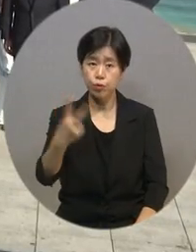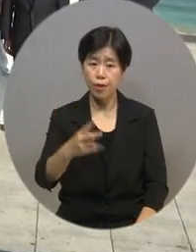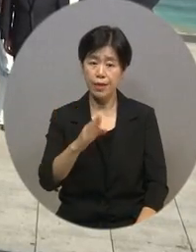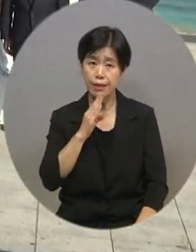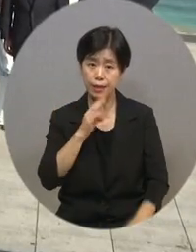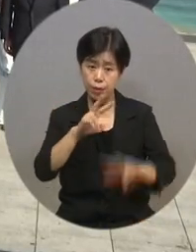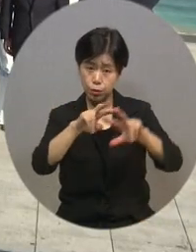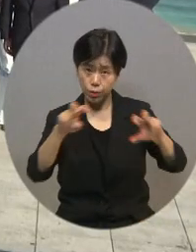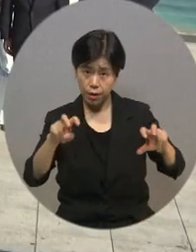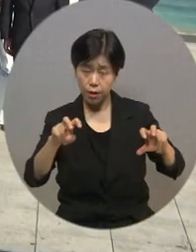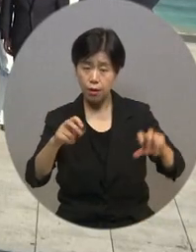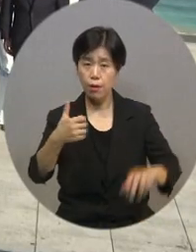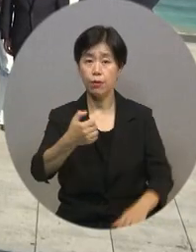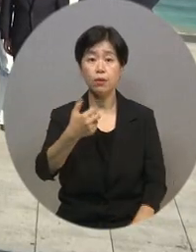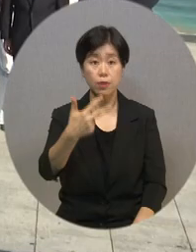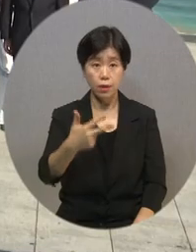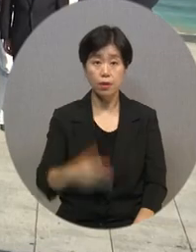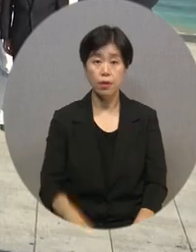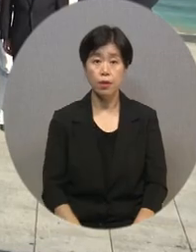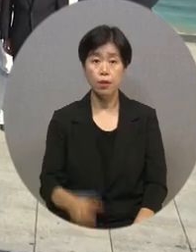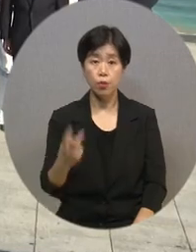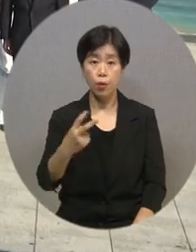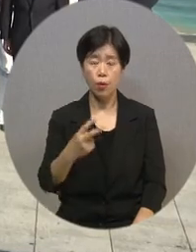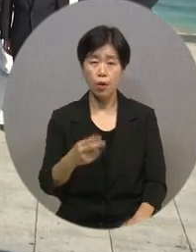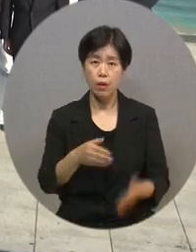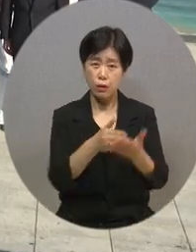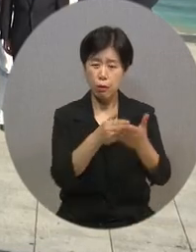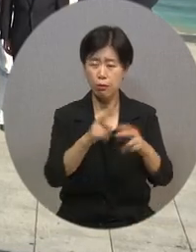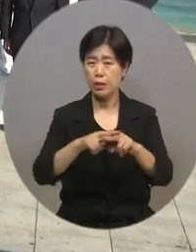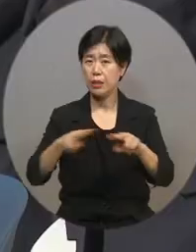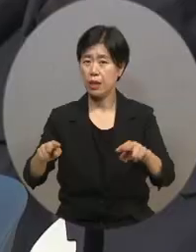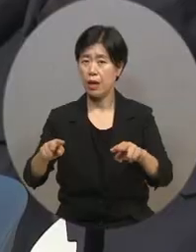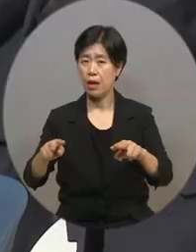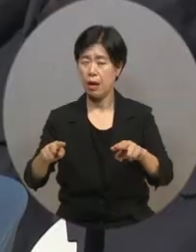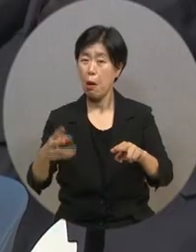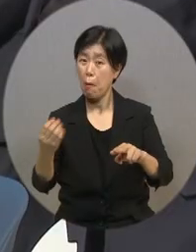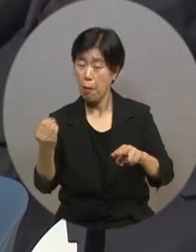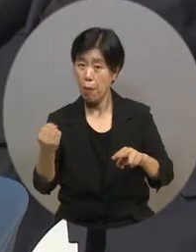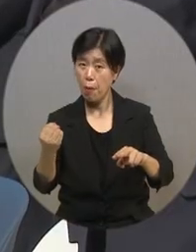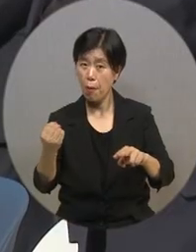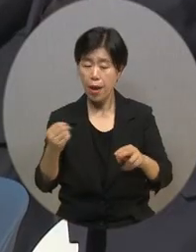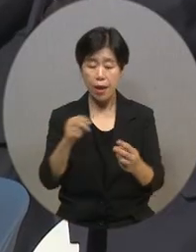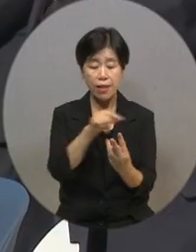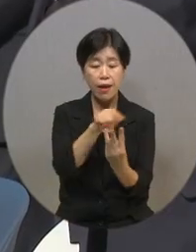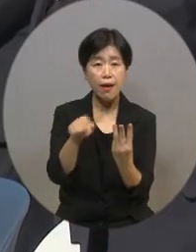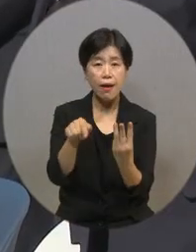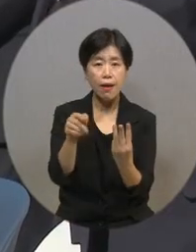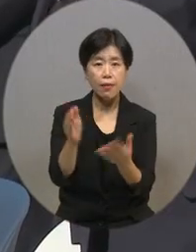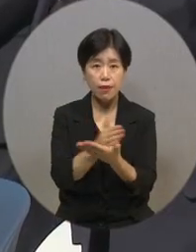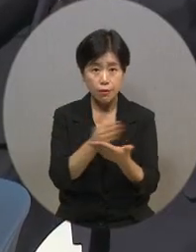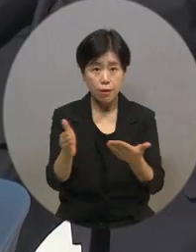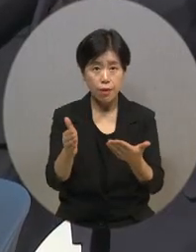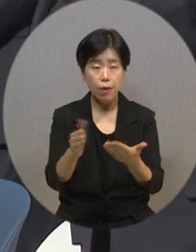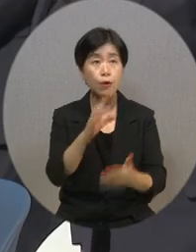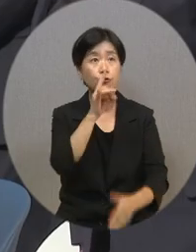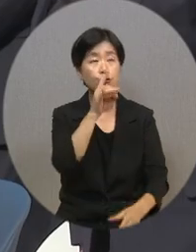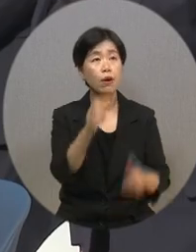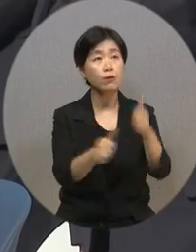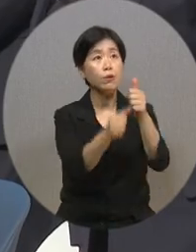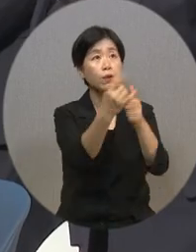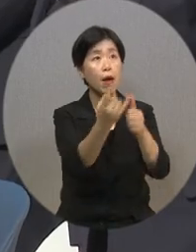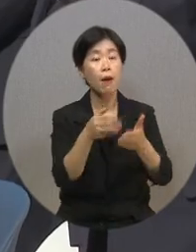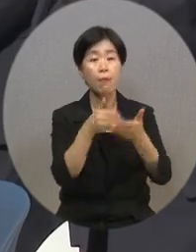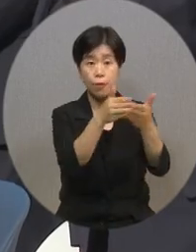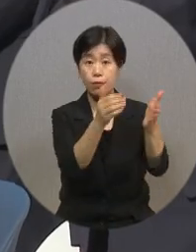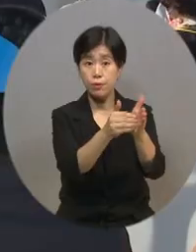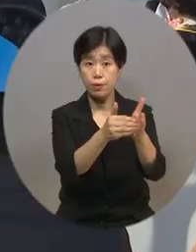사실조사 대상 57건, 신고 취하 38건, 세 가지 유형별로 분류해 중앙위원회에 보고하고